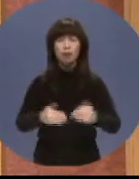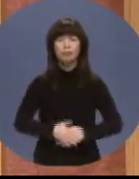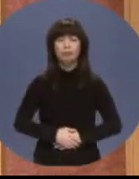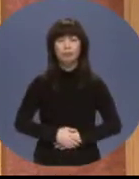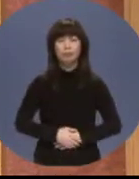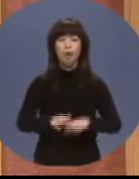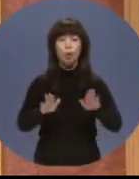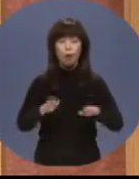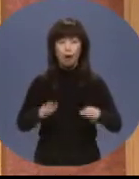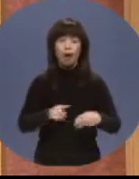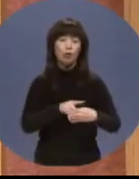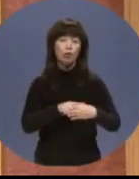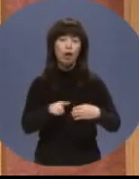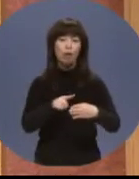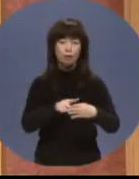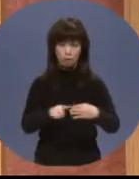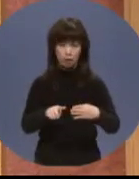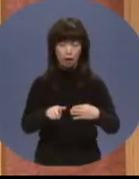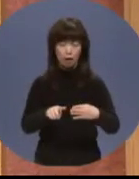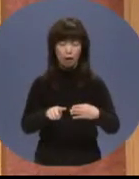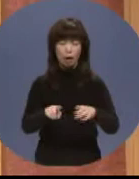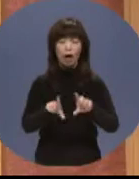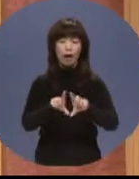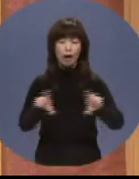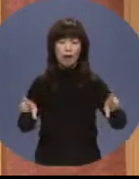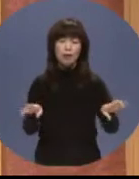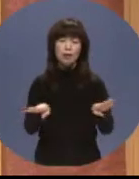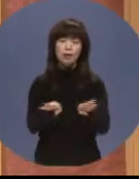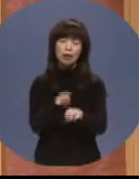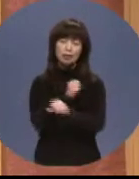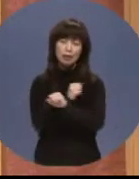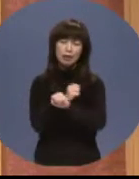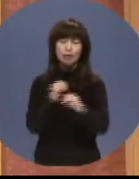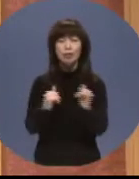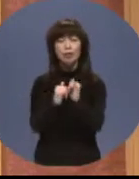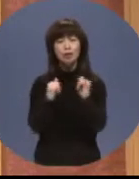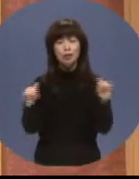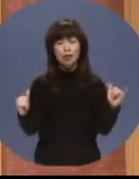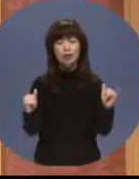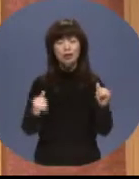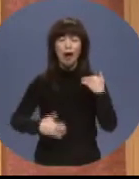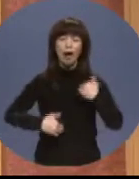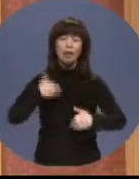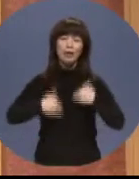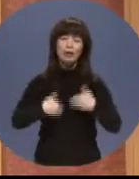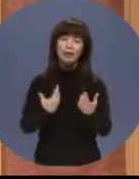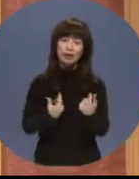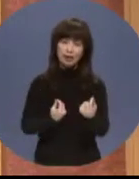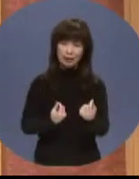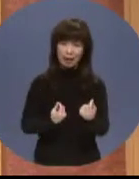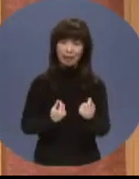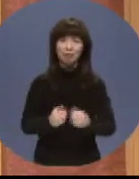は、平日に休みを取りにくい人たちには嬉しいお知らせとなるのではないでしょうか。